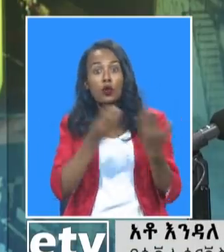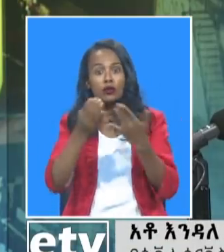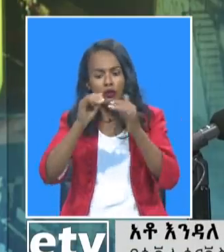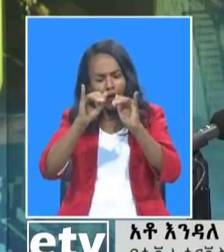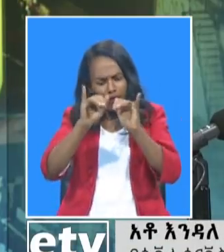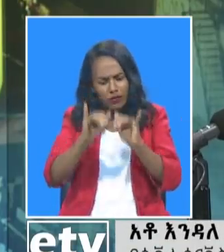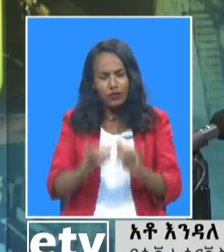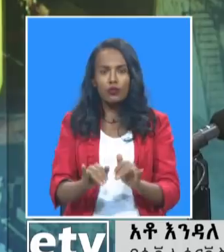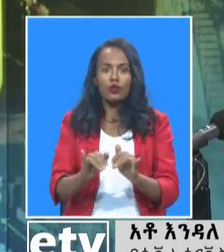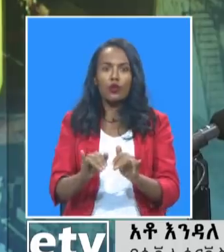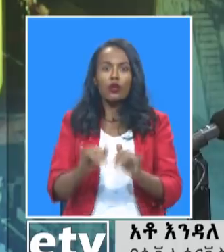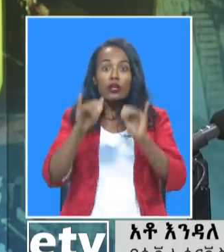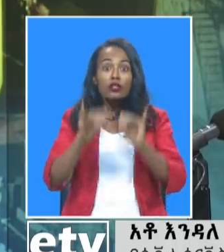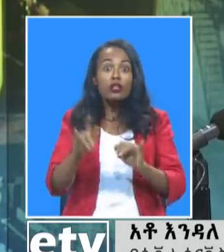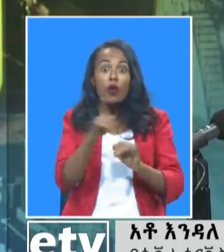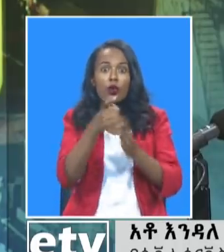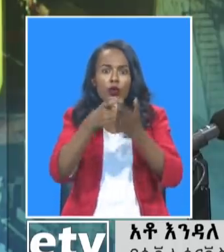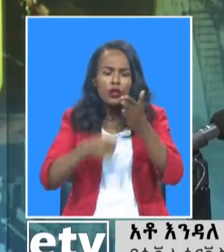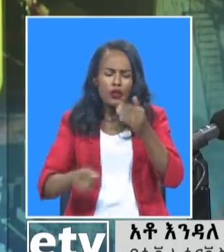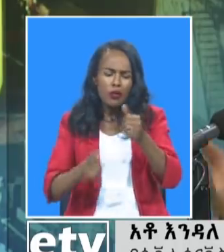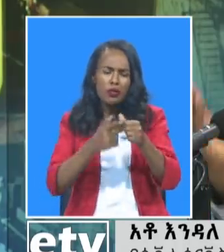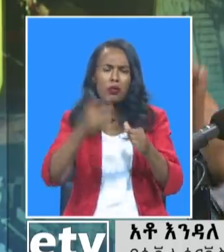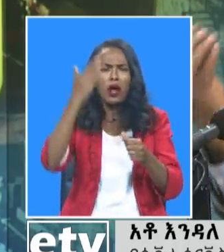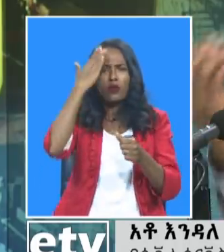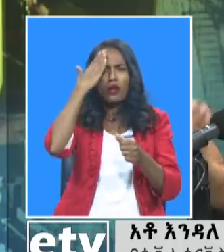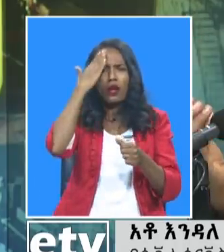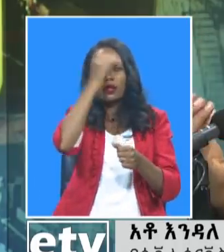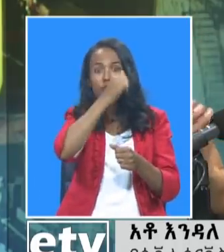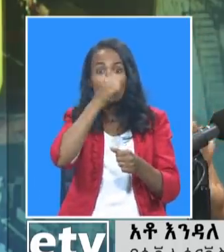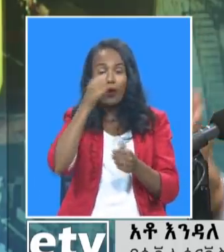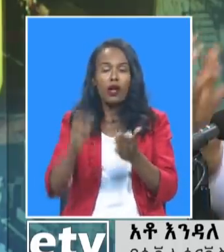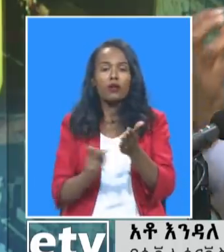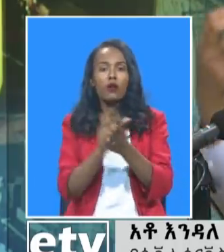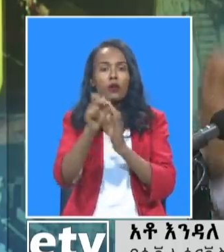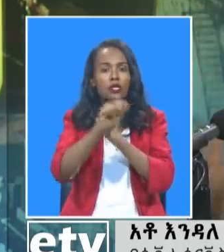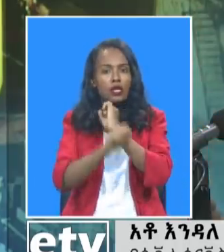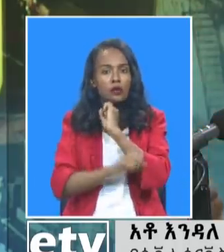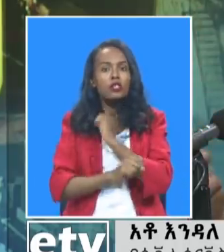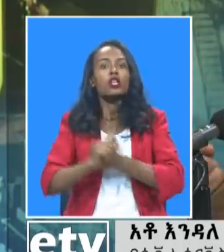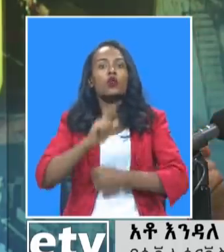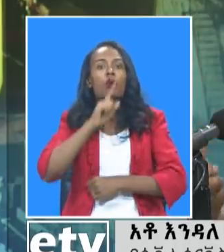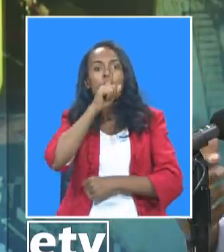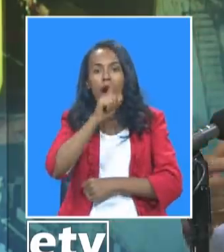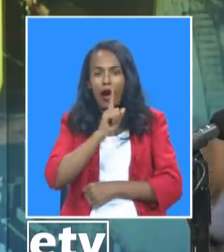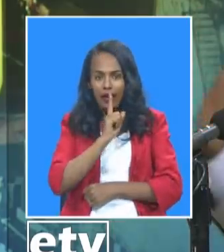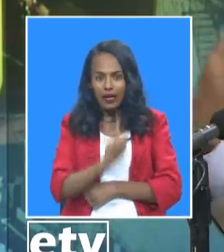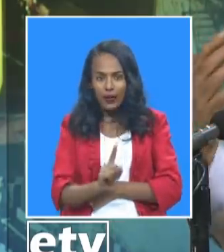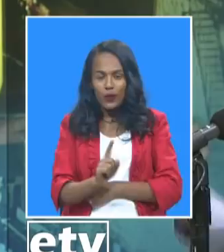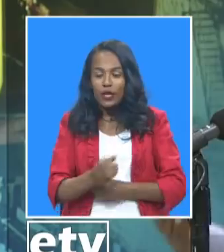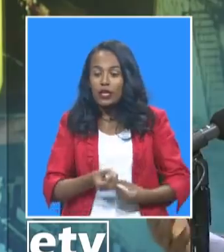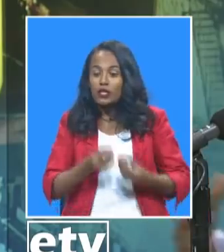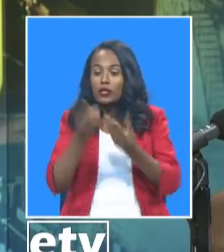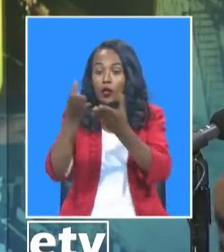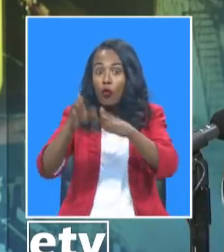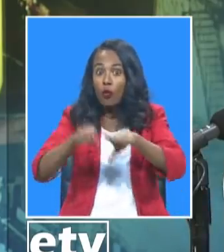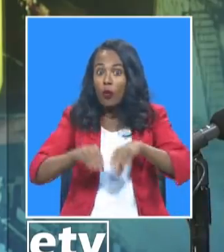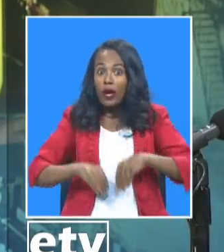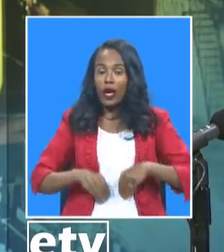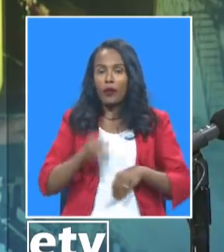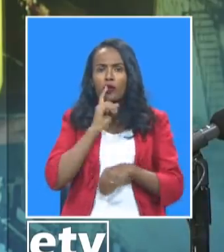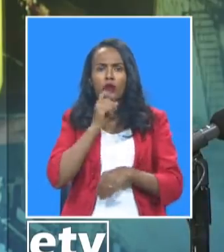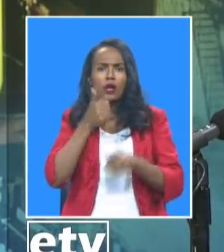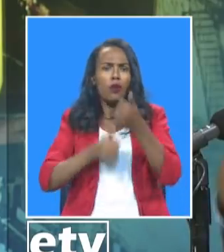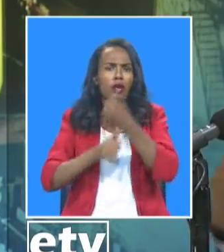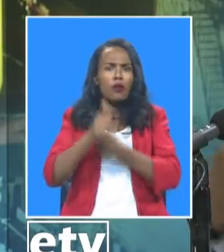ይሄን ነው። እዚህ ደግሞ ከሆነ ውጤቱን ከመጀመሪያ የሚያውቁታል። ኢትዮጵያ ዲፕሎማሲያዊ የተመሰረተው በሀቅ ነው፣ ሰጥቶ በመቀበል ነው። ሌላውን